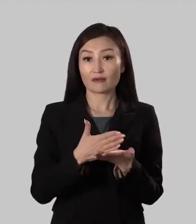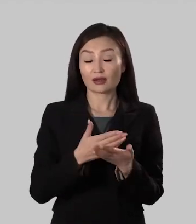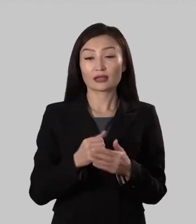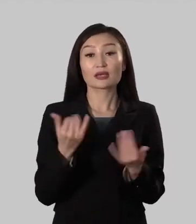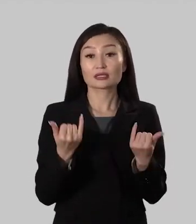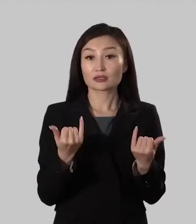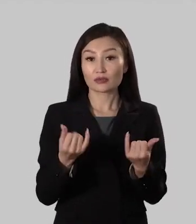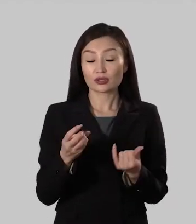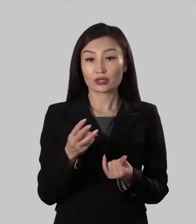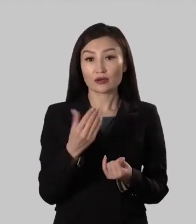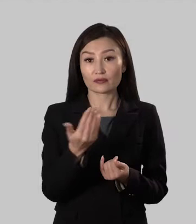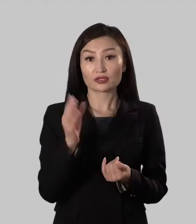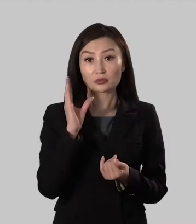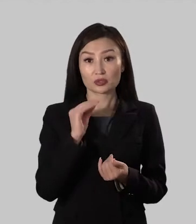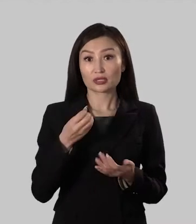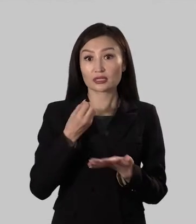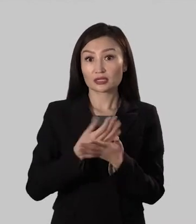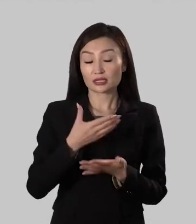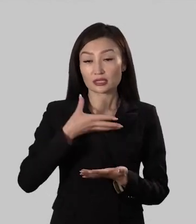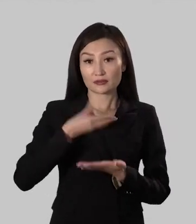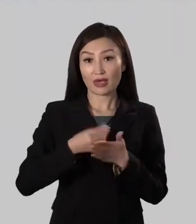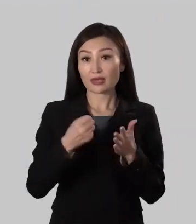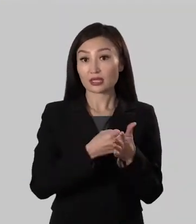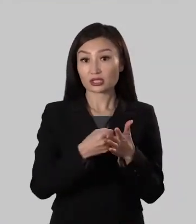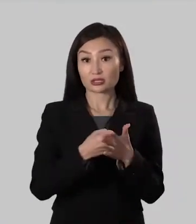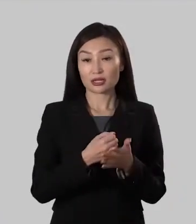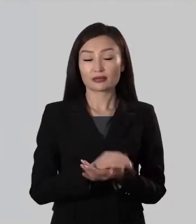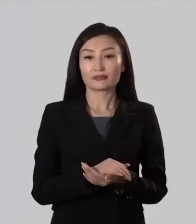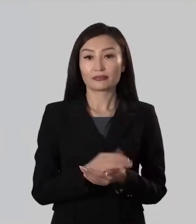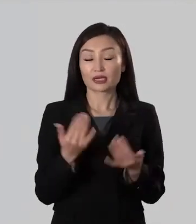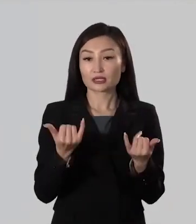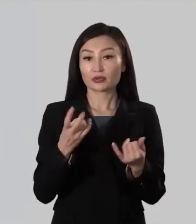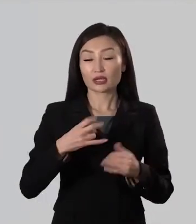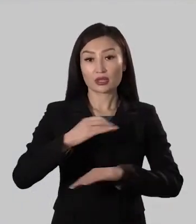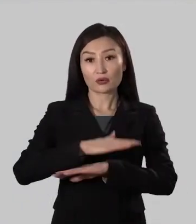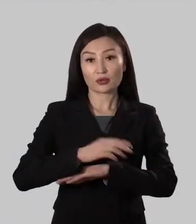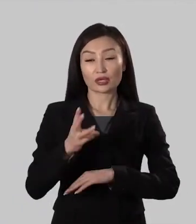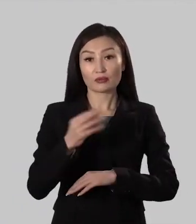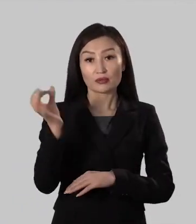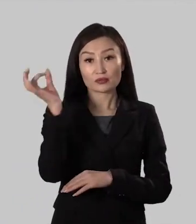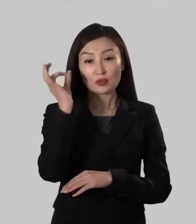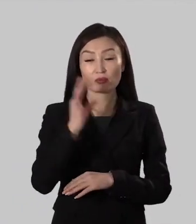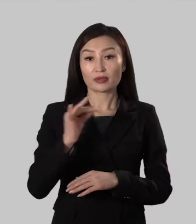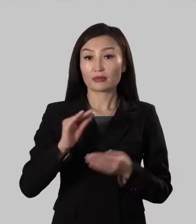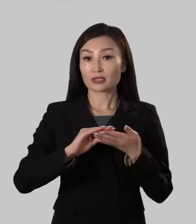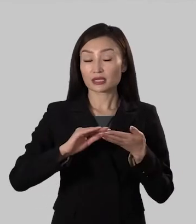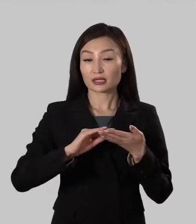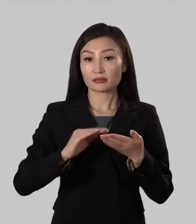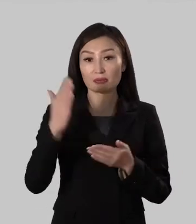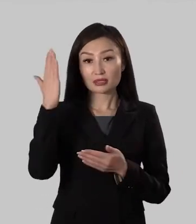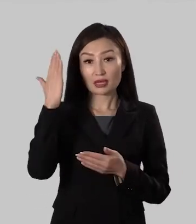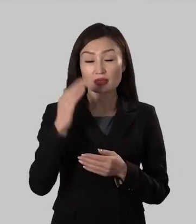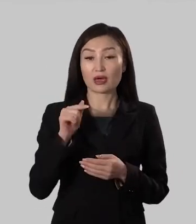И сегодня вы сможете оценить свои достижения. Сегодня на уроке мы вспомним и закрепим знания о